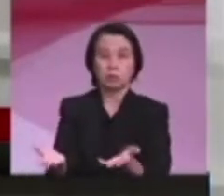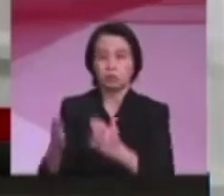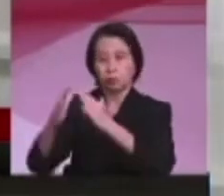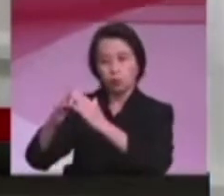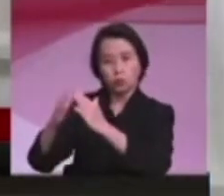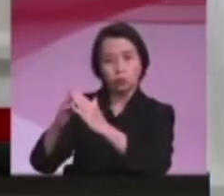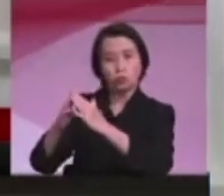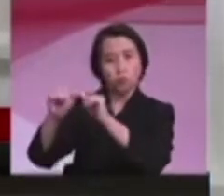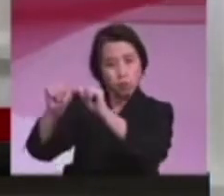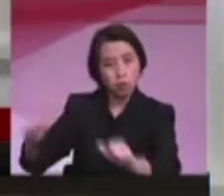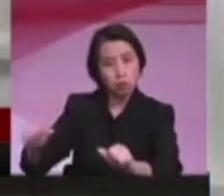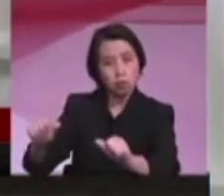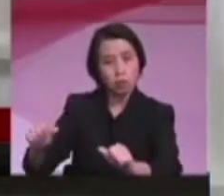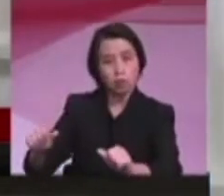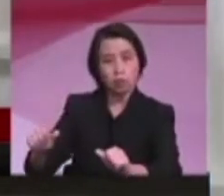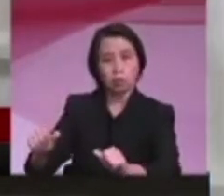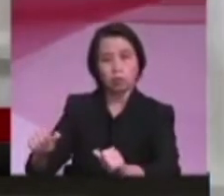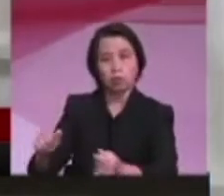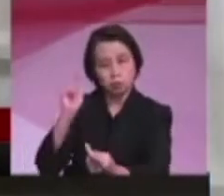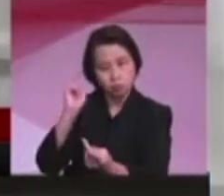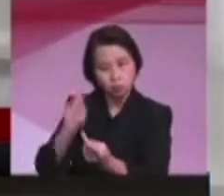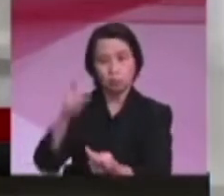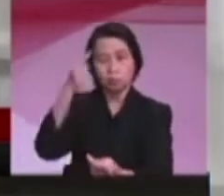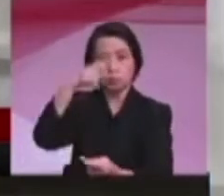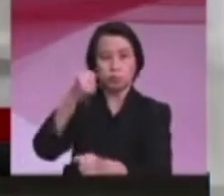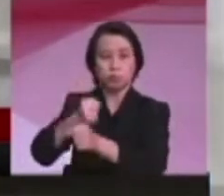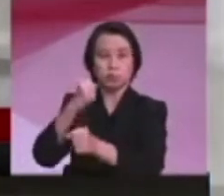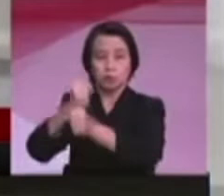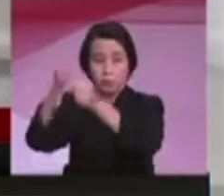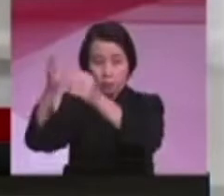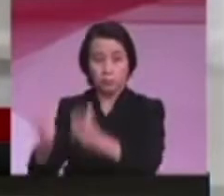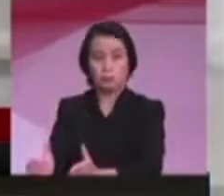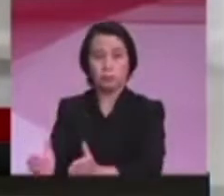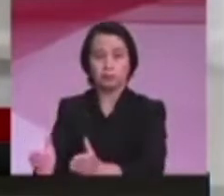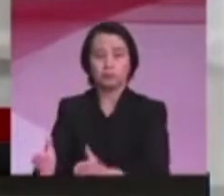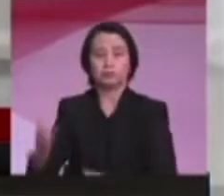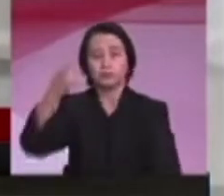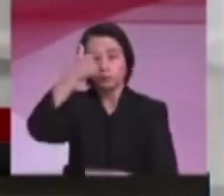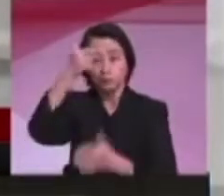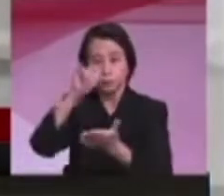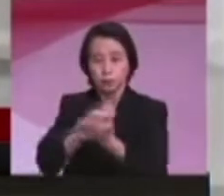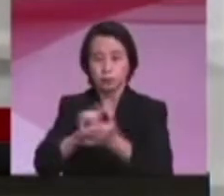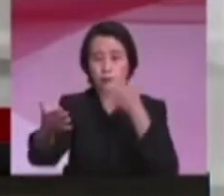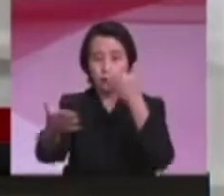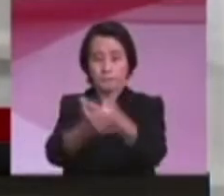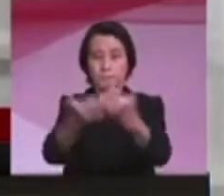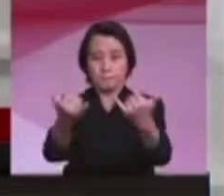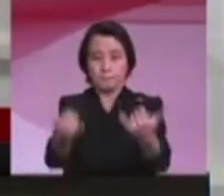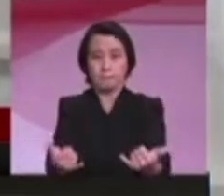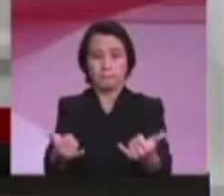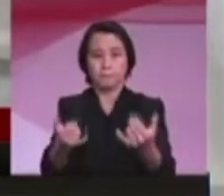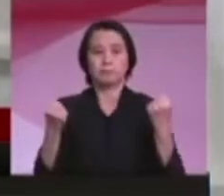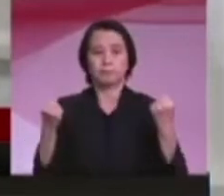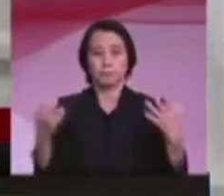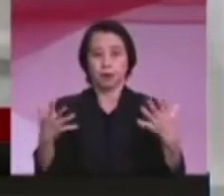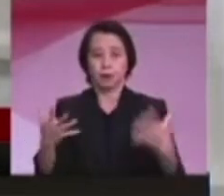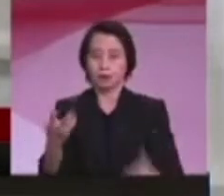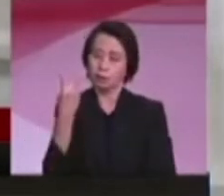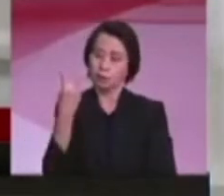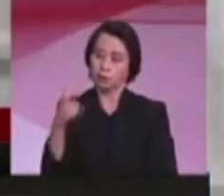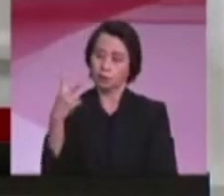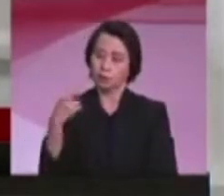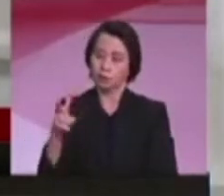kediaman ataupun tempat tinggal yang kondusif kepada pekerja mereka. Oleh itu, sehingga kini sebanyak 12